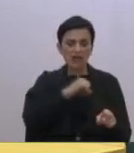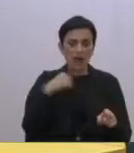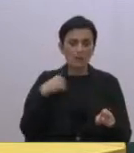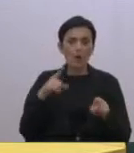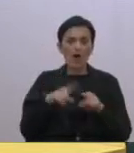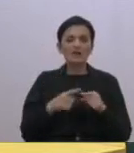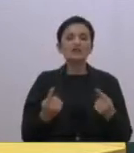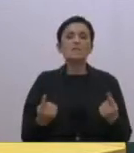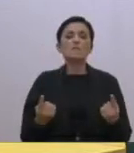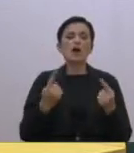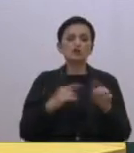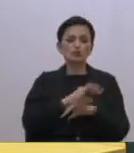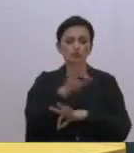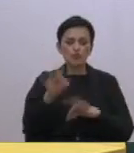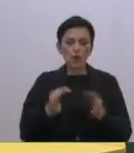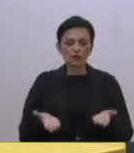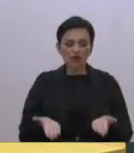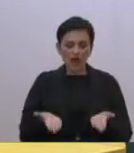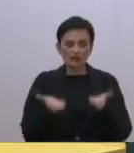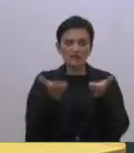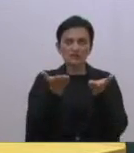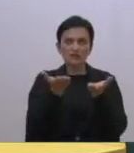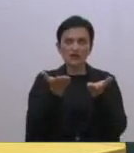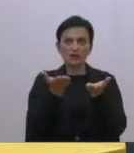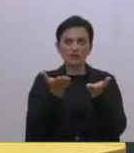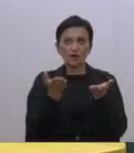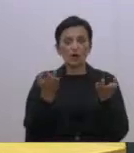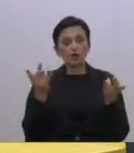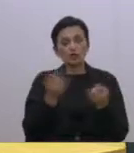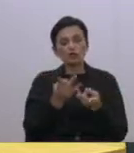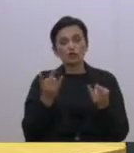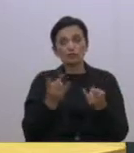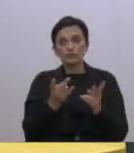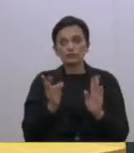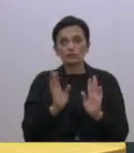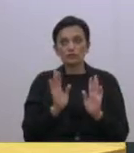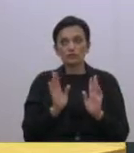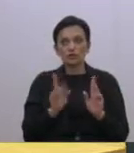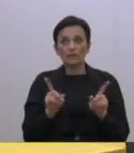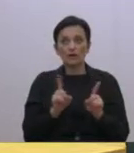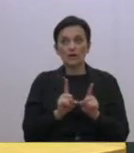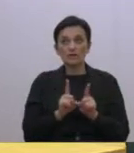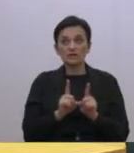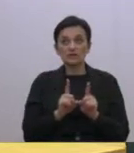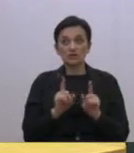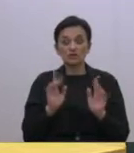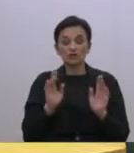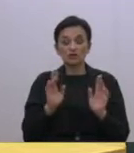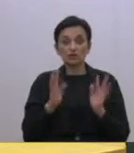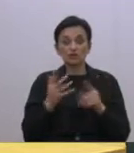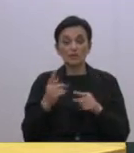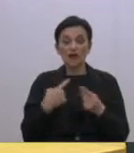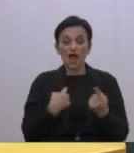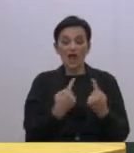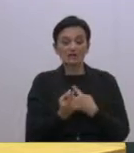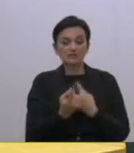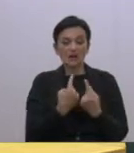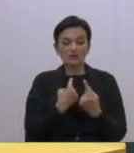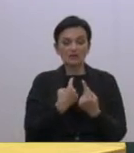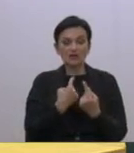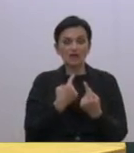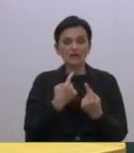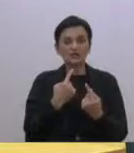პროექტის აწევა. ანუ გვჭირდება თუ არა ასეთ შემთხვევაში ერთმანეთთან ლაპარაკი,